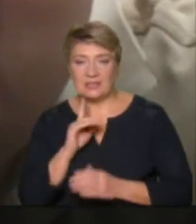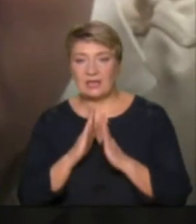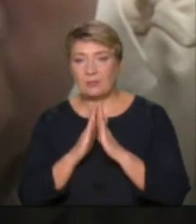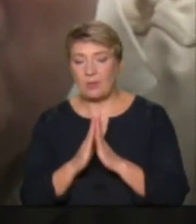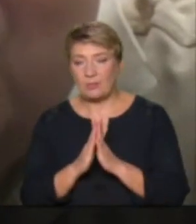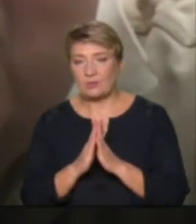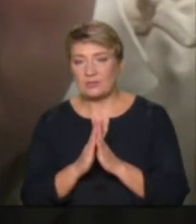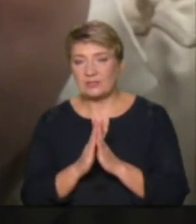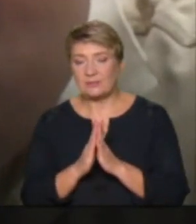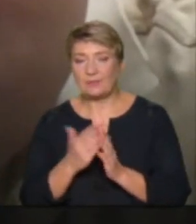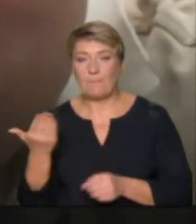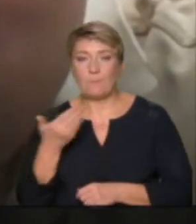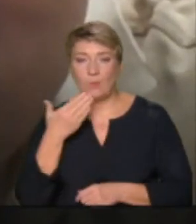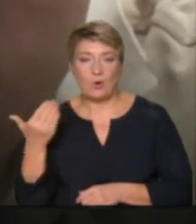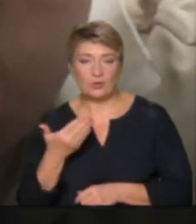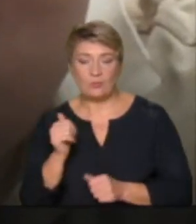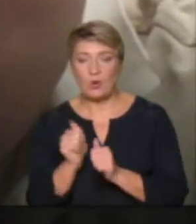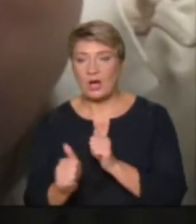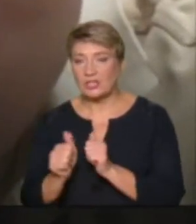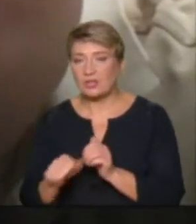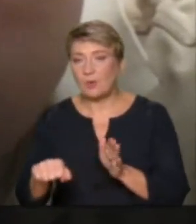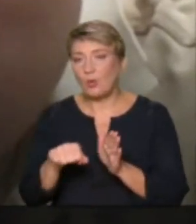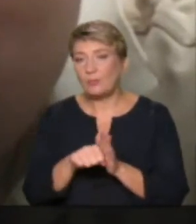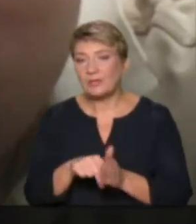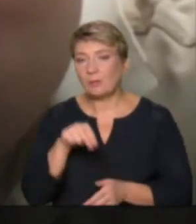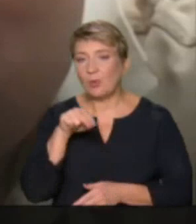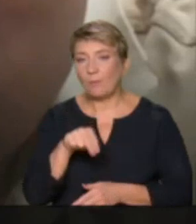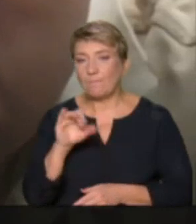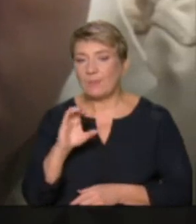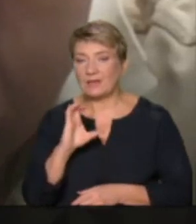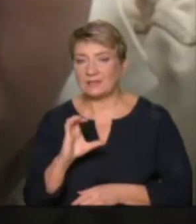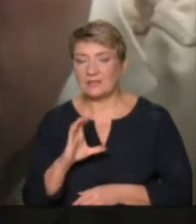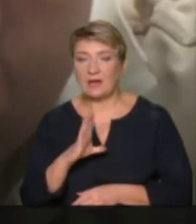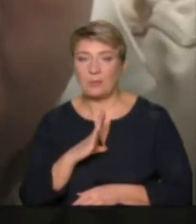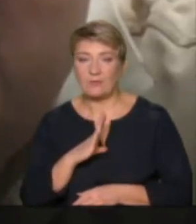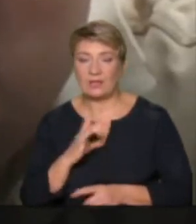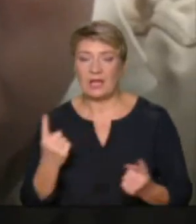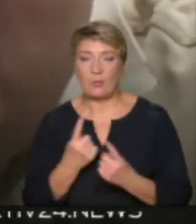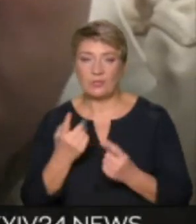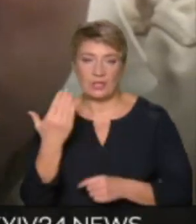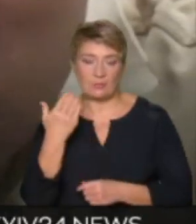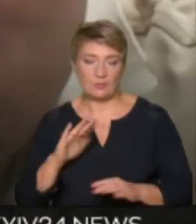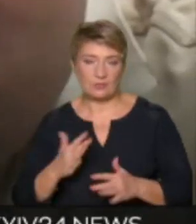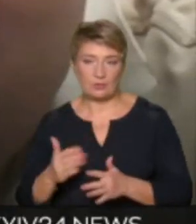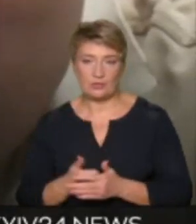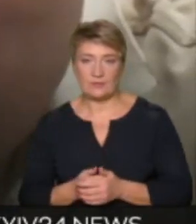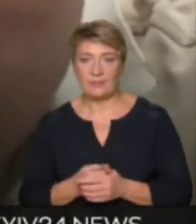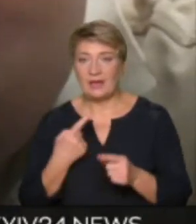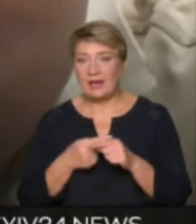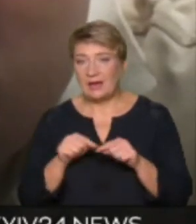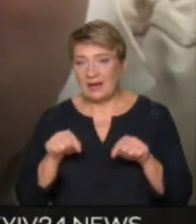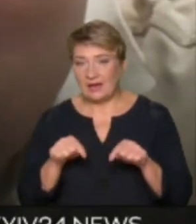по каждому убитому палестинцу, как это бывало обычно во всех прошлых случаях. Вот. Я думаю, что этому тоже Израилю